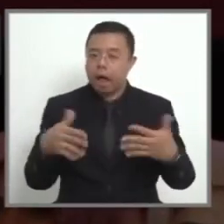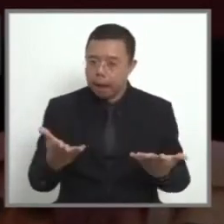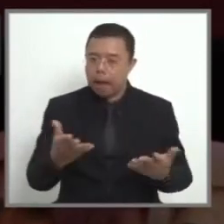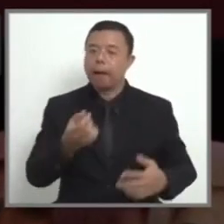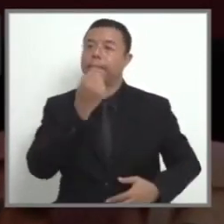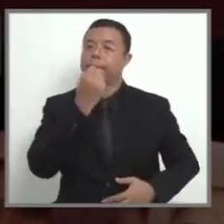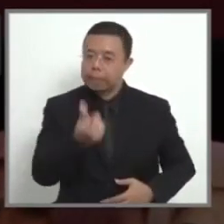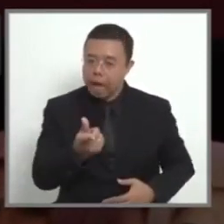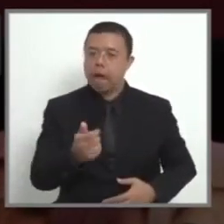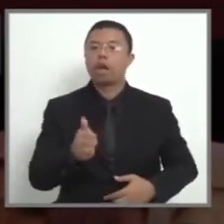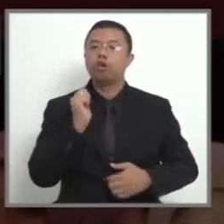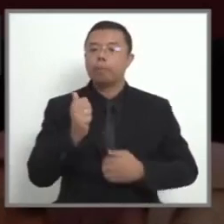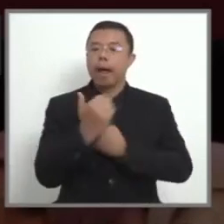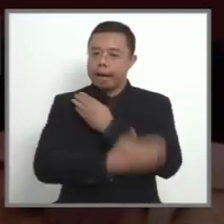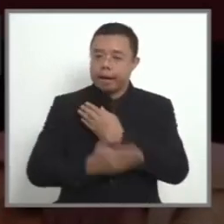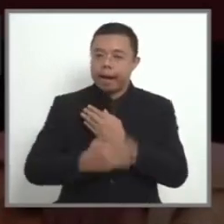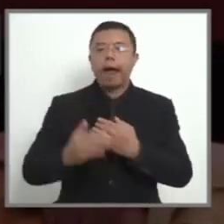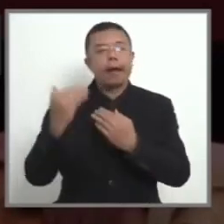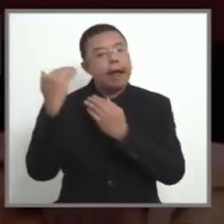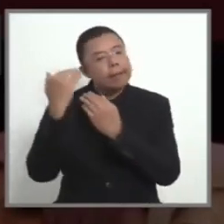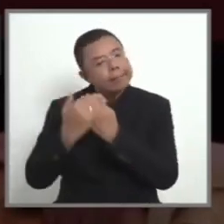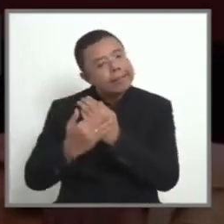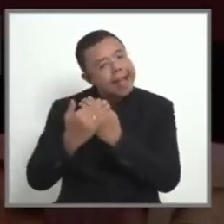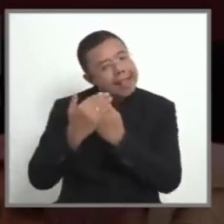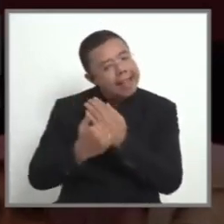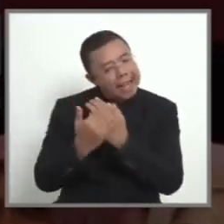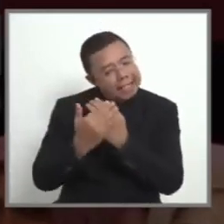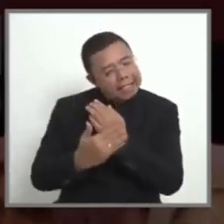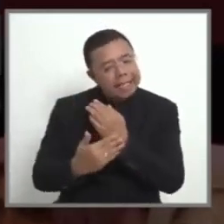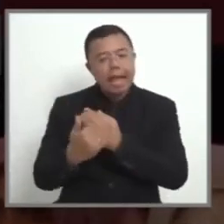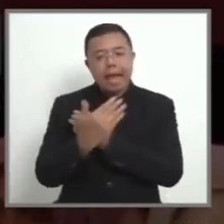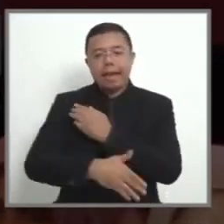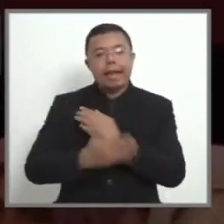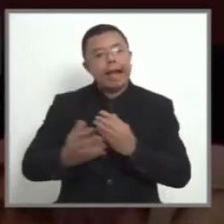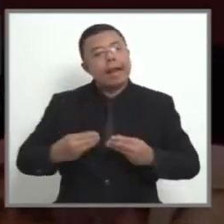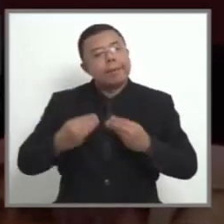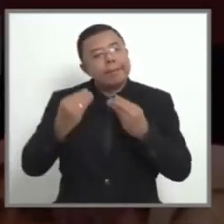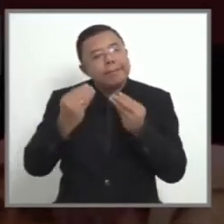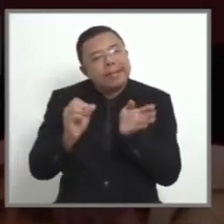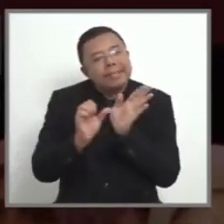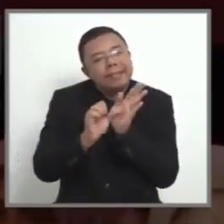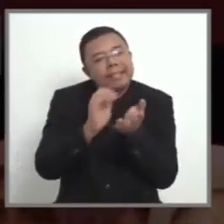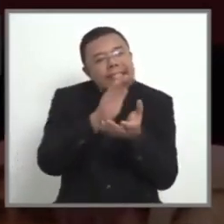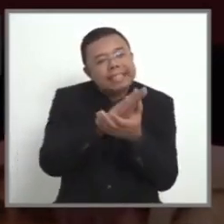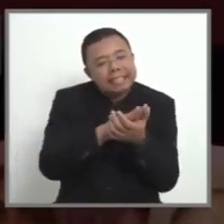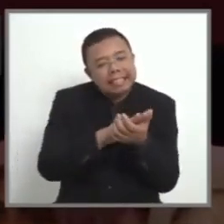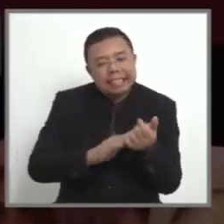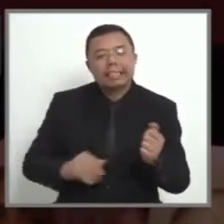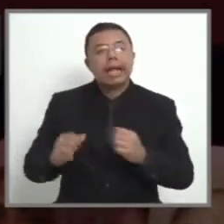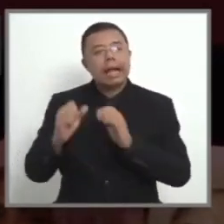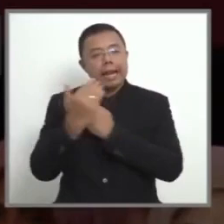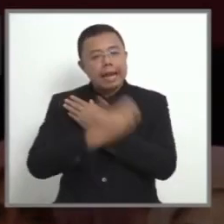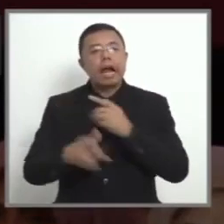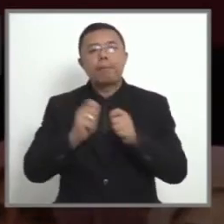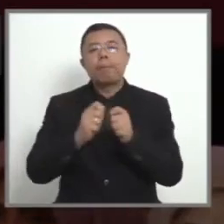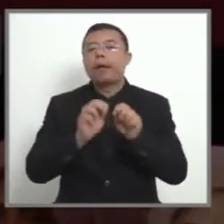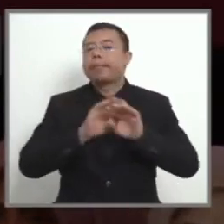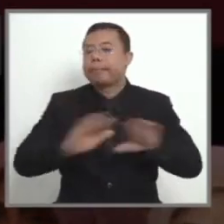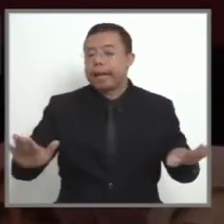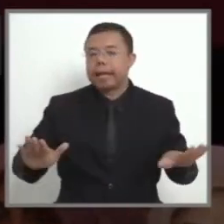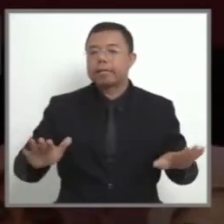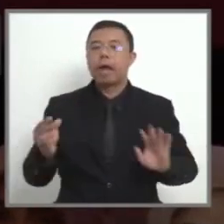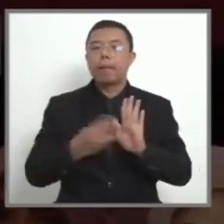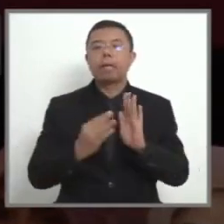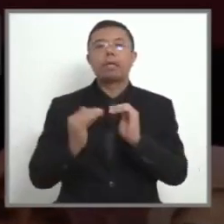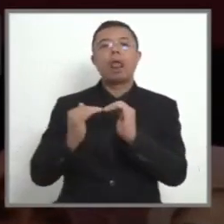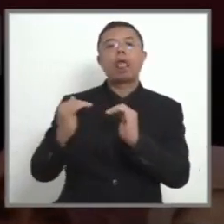pesan negara yang menyayangi negara yang Welas Asih dan negara yang membereskan soal